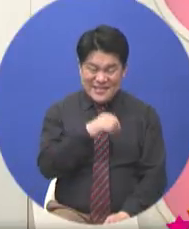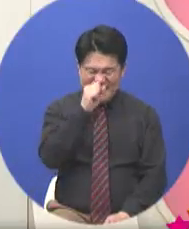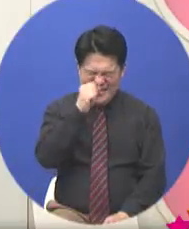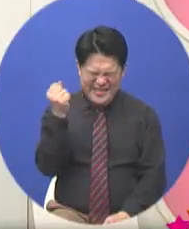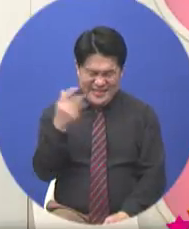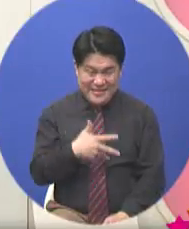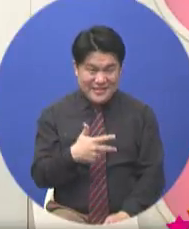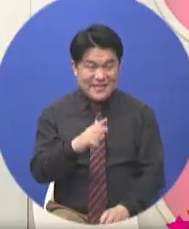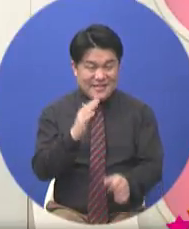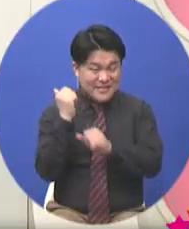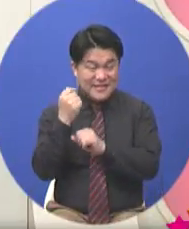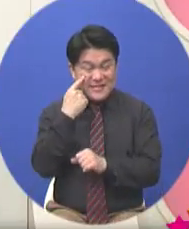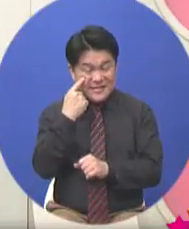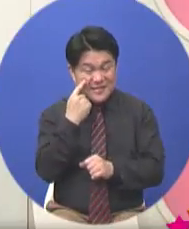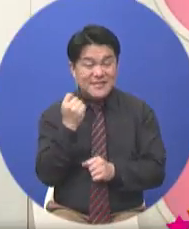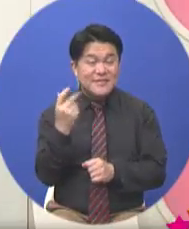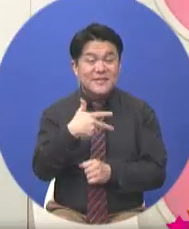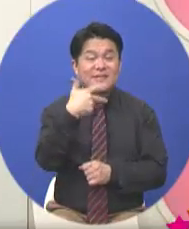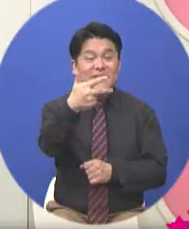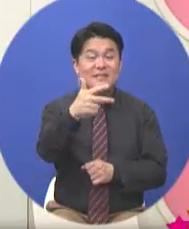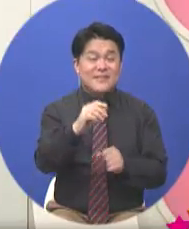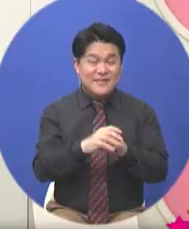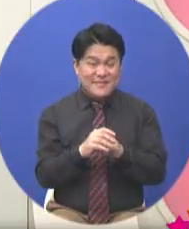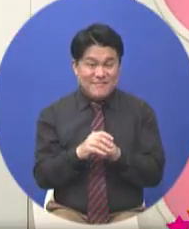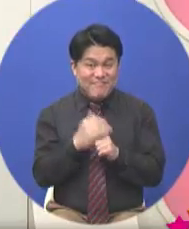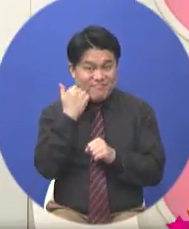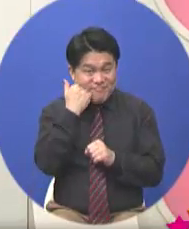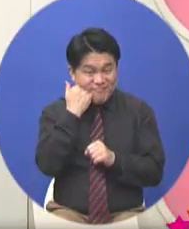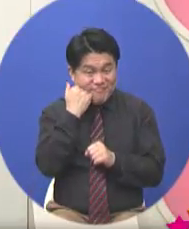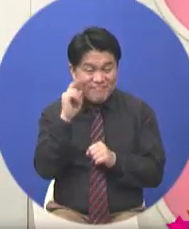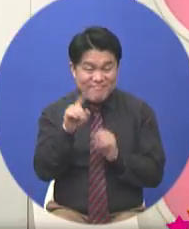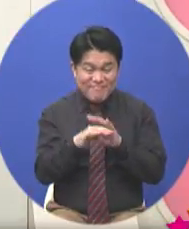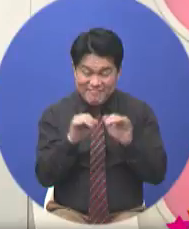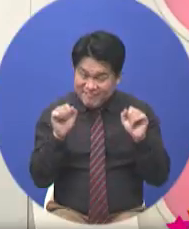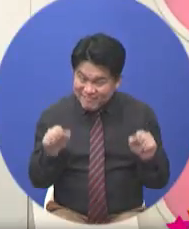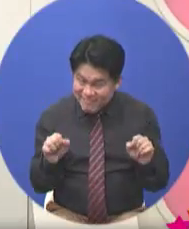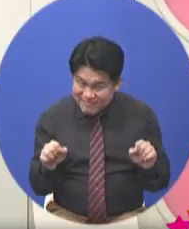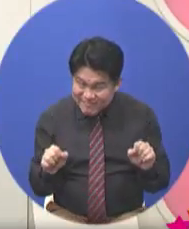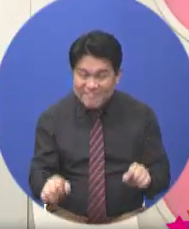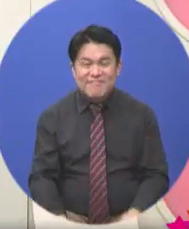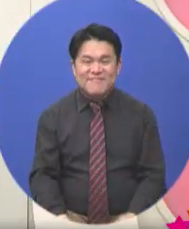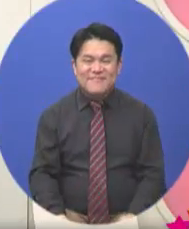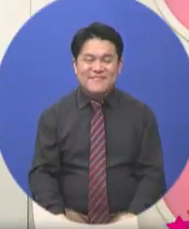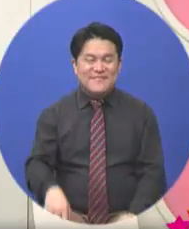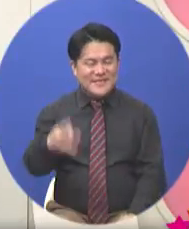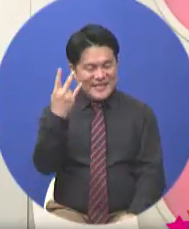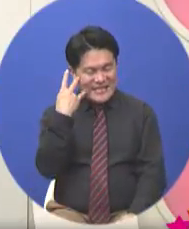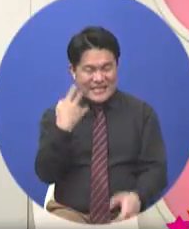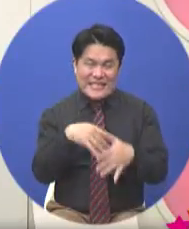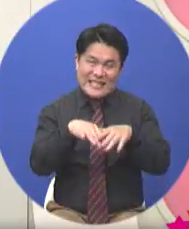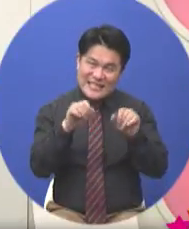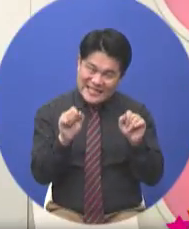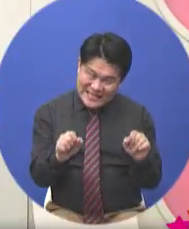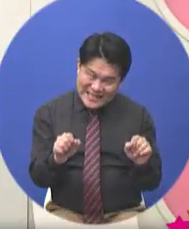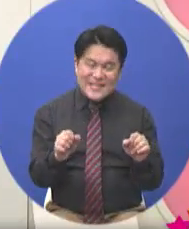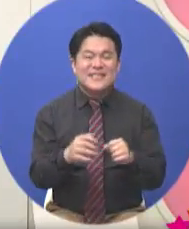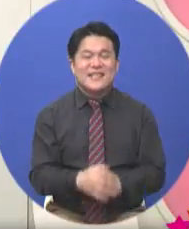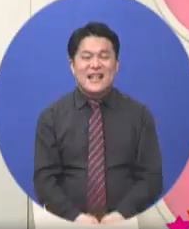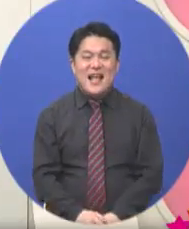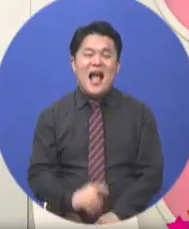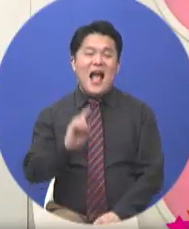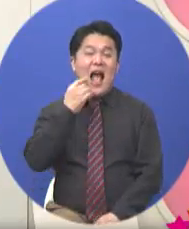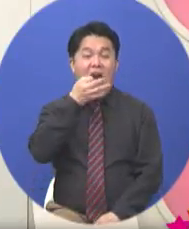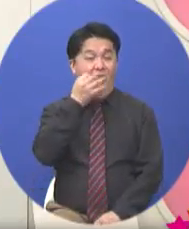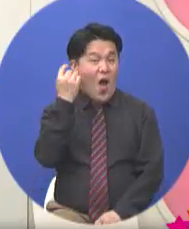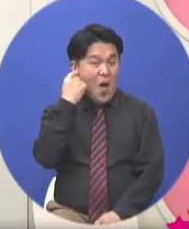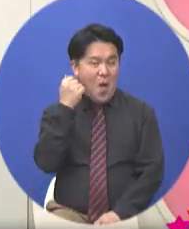좋아하는 번호. 럭키 7. 네. 자, 누구실까요? 안녕하세요. 네, 안녕하세요. 네,